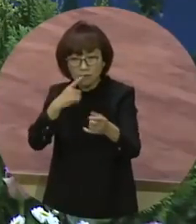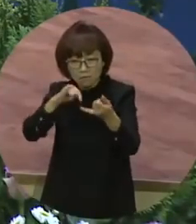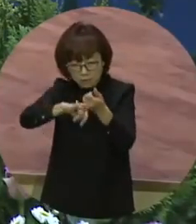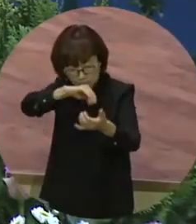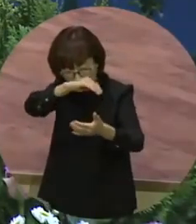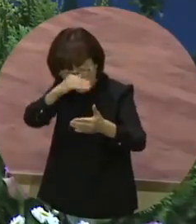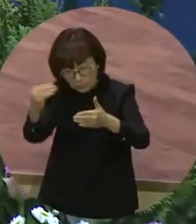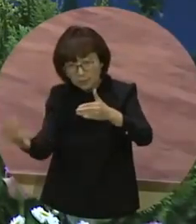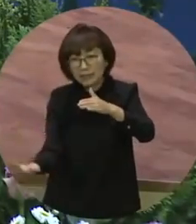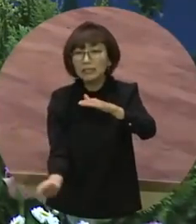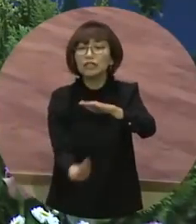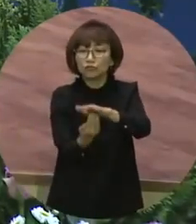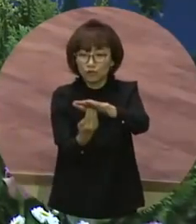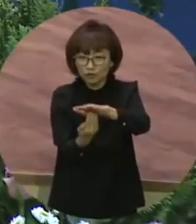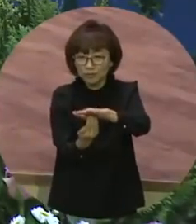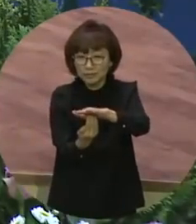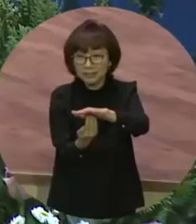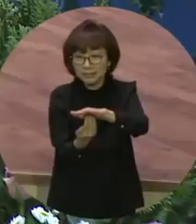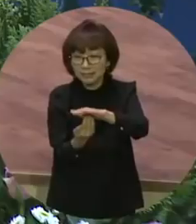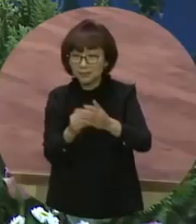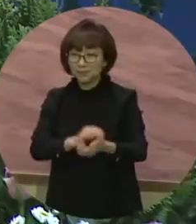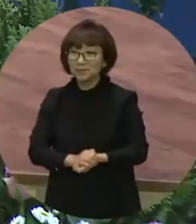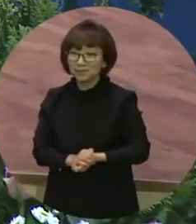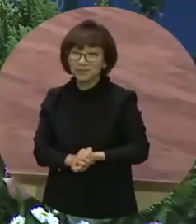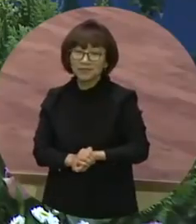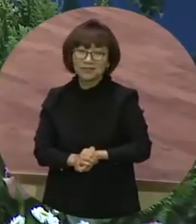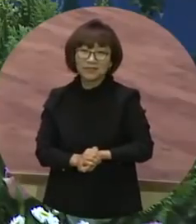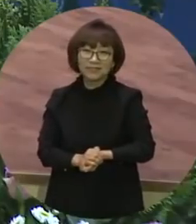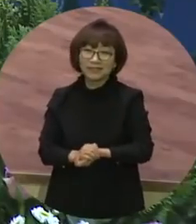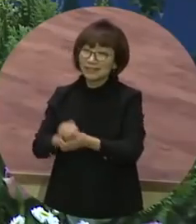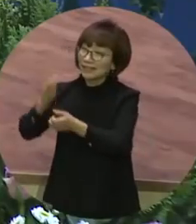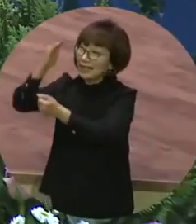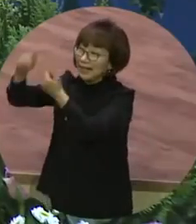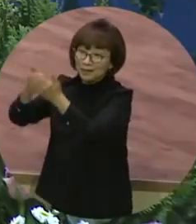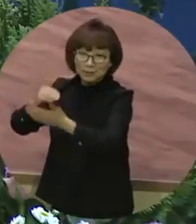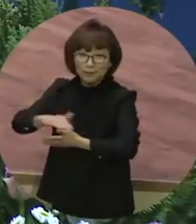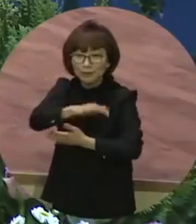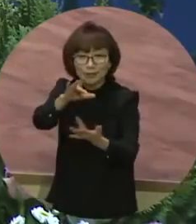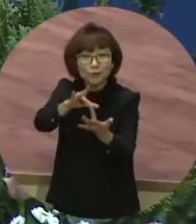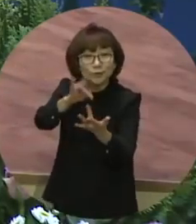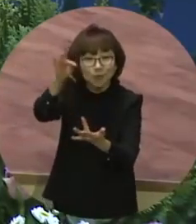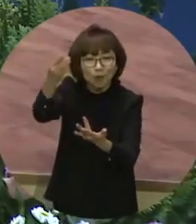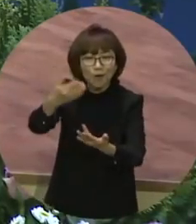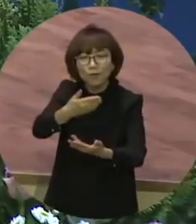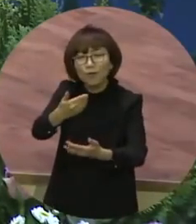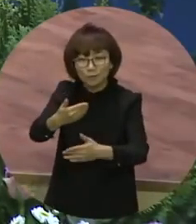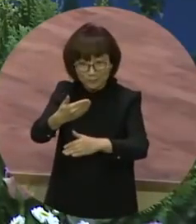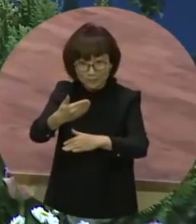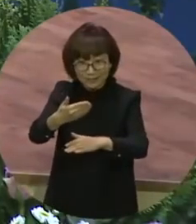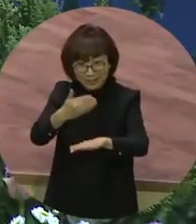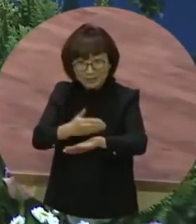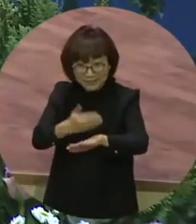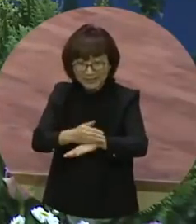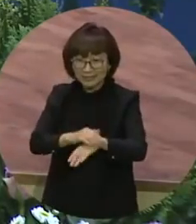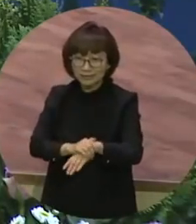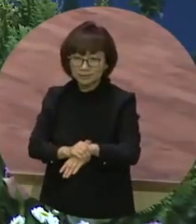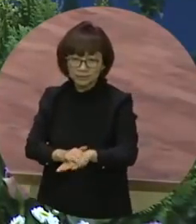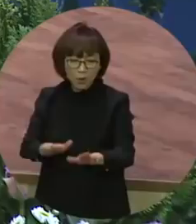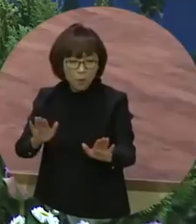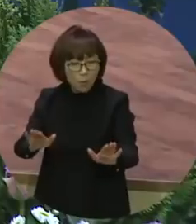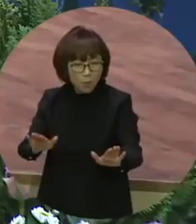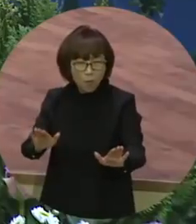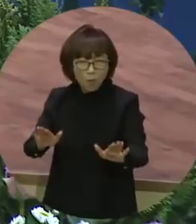아멘. 이 일에 선택된 우리 얼마나 축복이냐고. 오늘 보니 장례를 치르는데 제가 전해 주었어요.